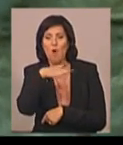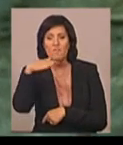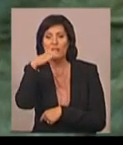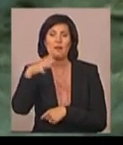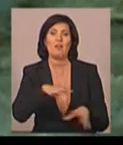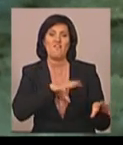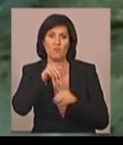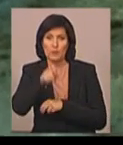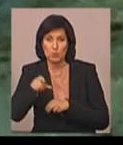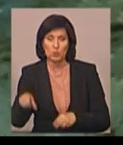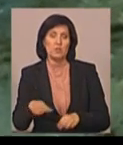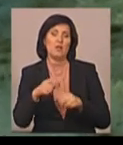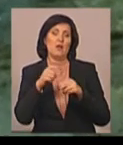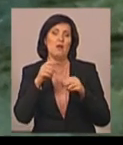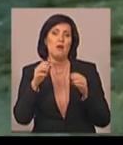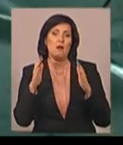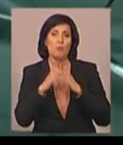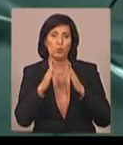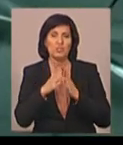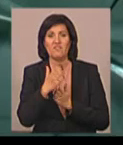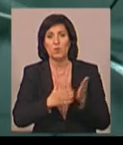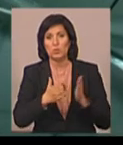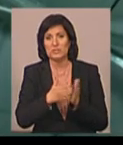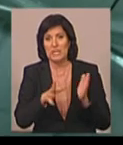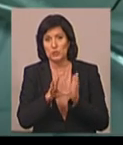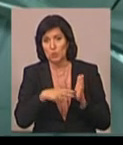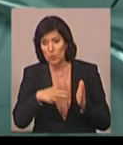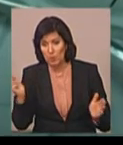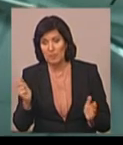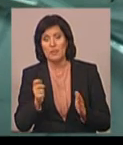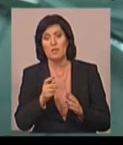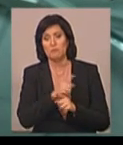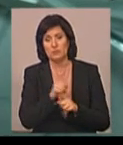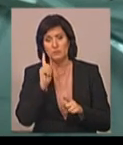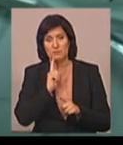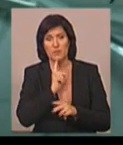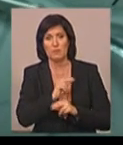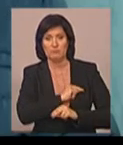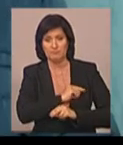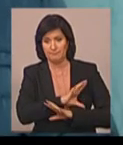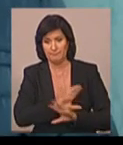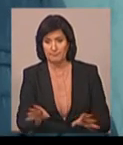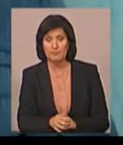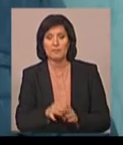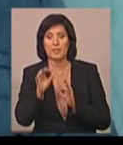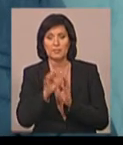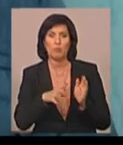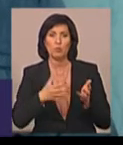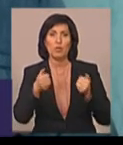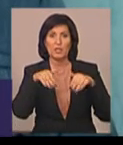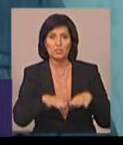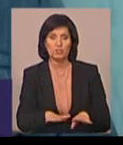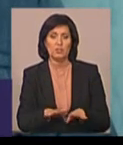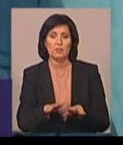екстрено евакуювали, будівлю знеструмили. Щонайменше 4 дні управління не працюватиме. Було зразу прийнято рішення